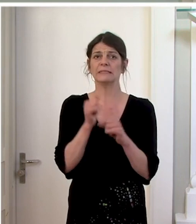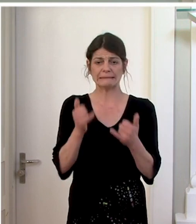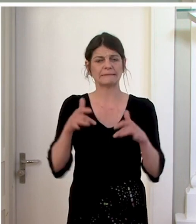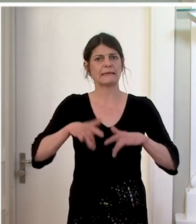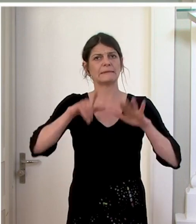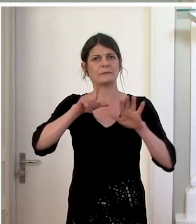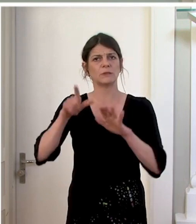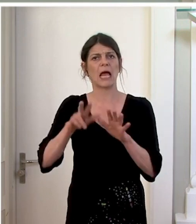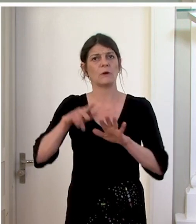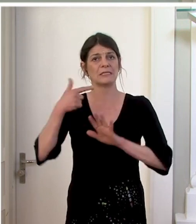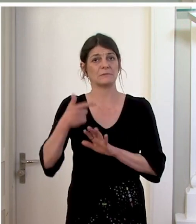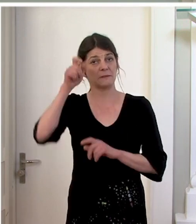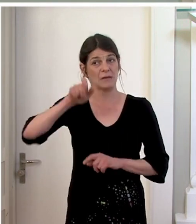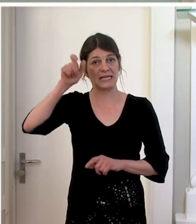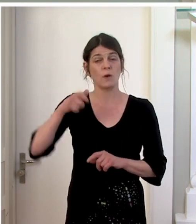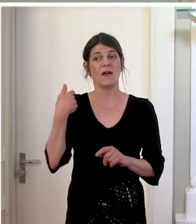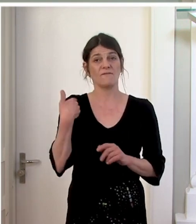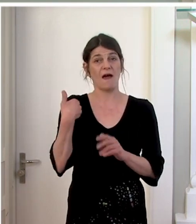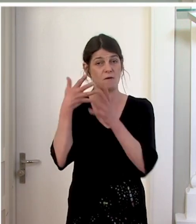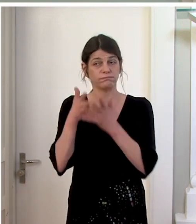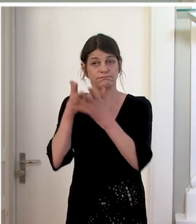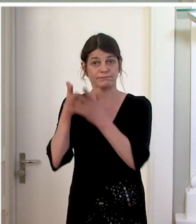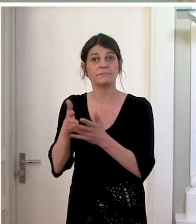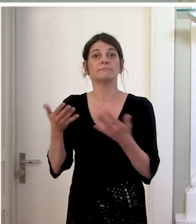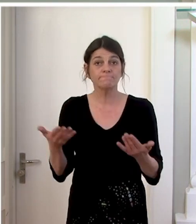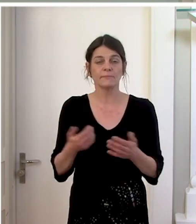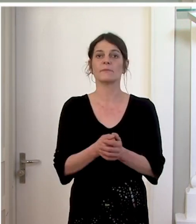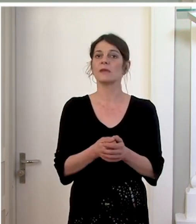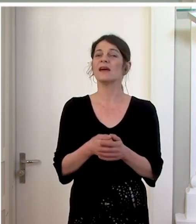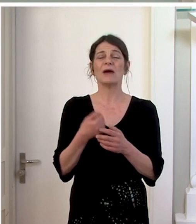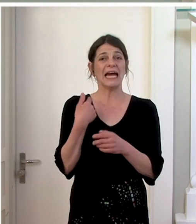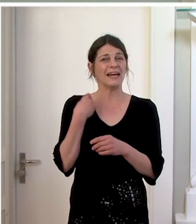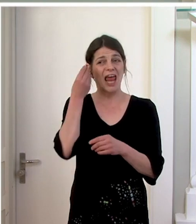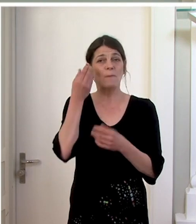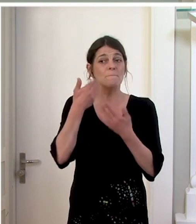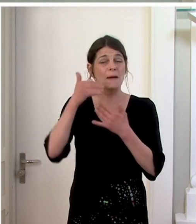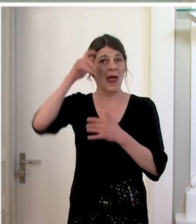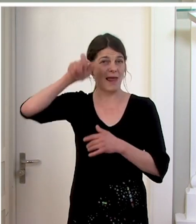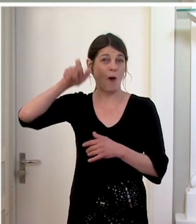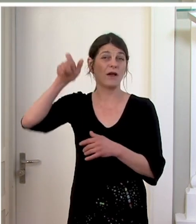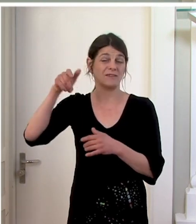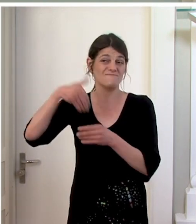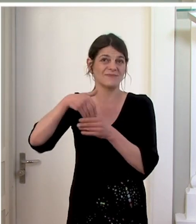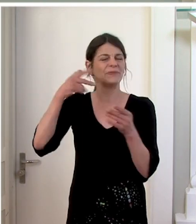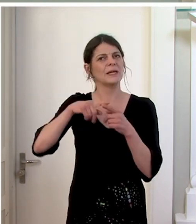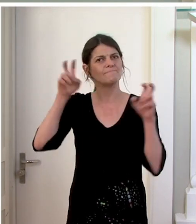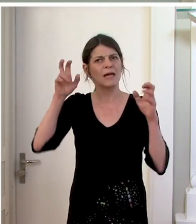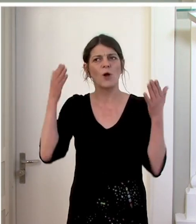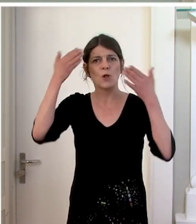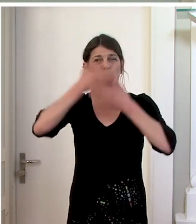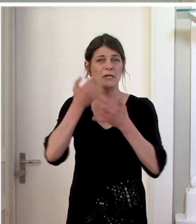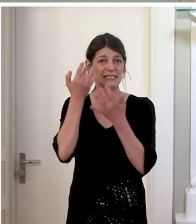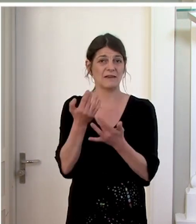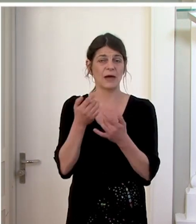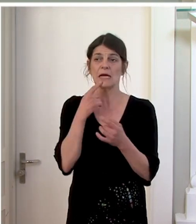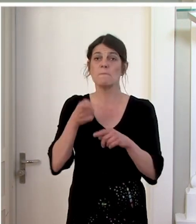78 fälle die wir gemessen haben auch wenn wir von einer großen dunkelziffer ausgehen sagen wir den faktor 10 dann